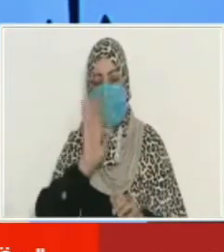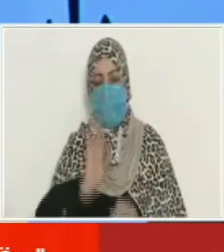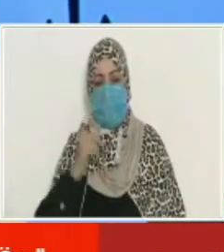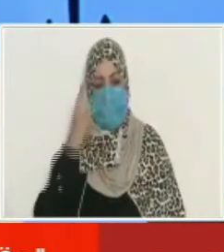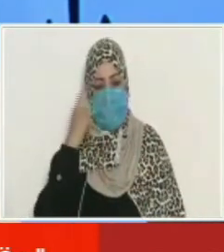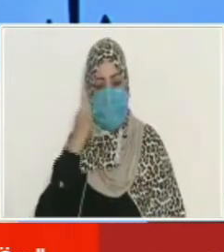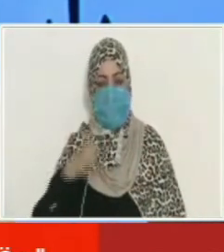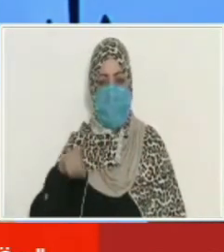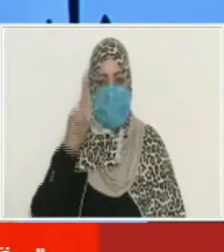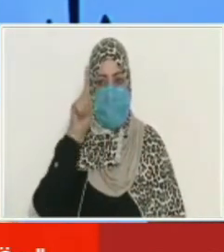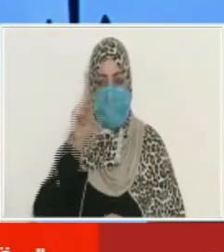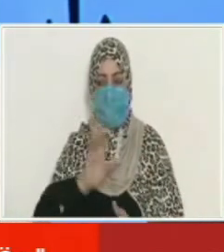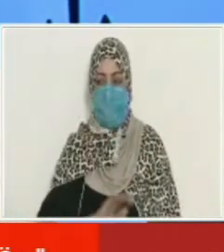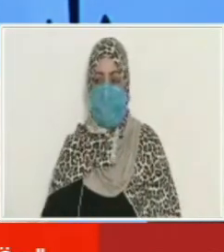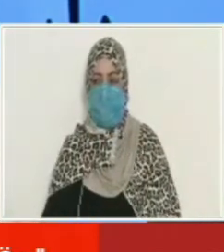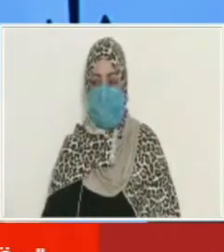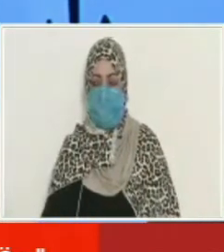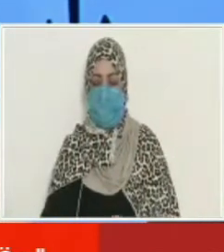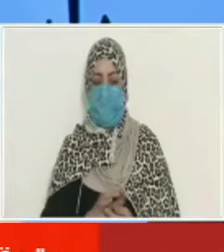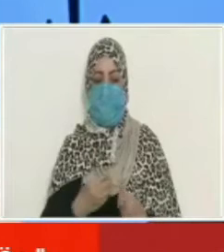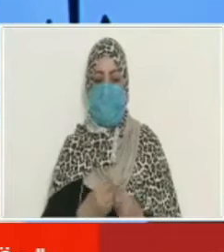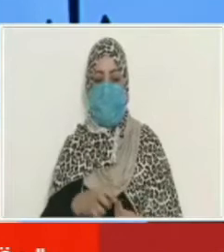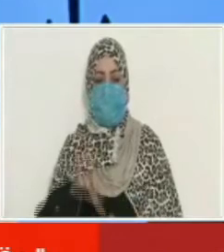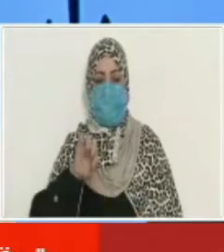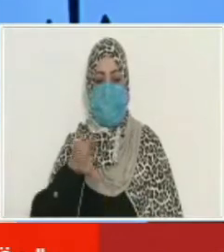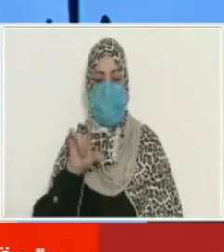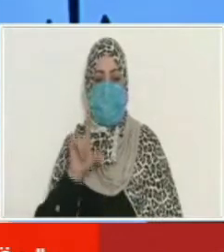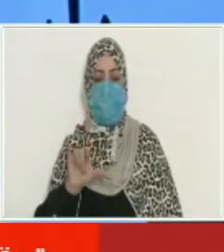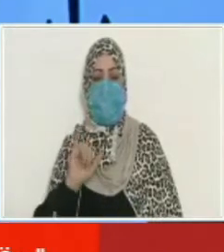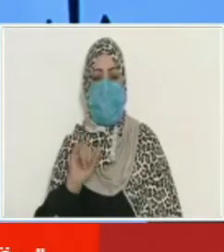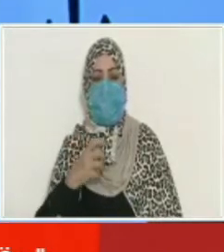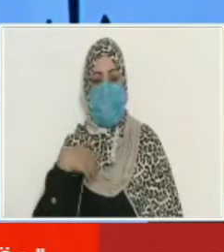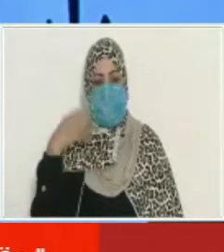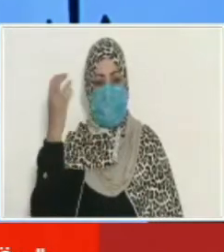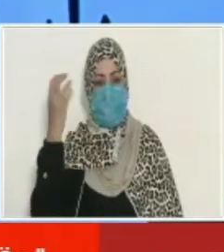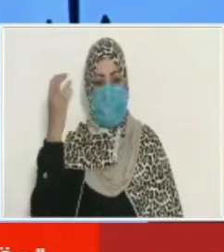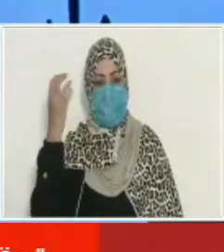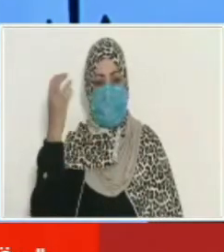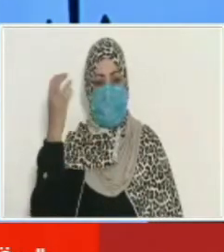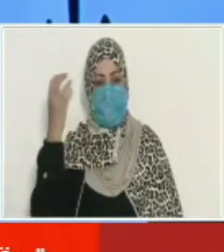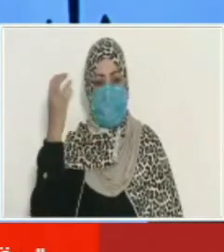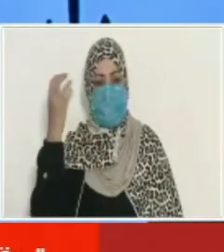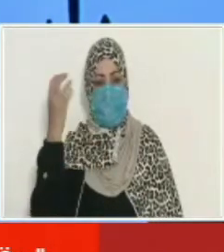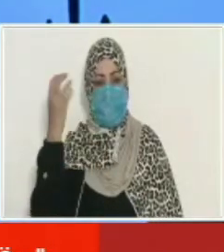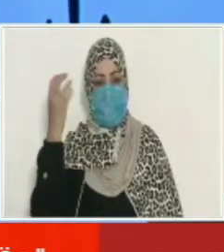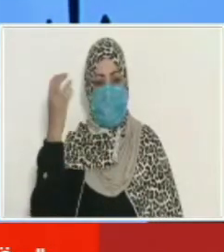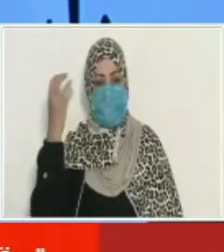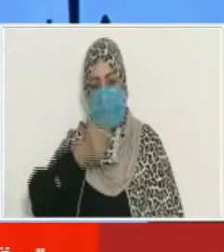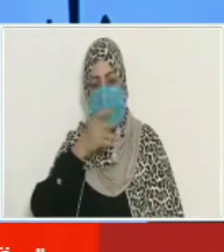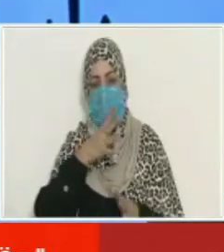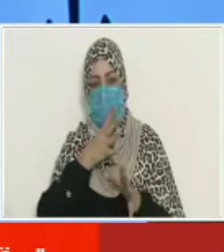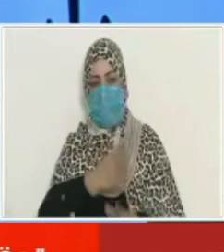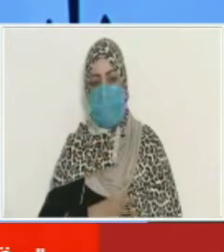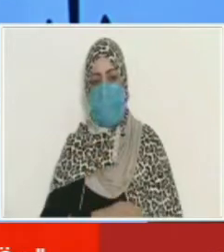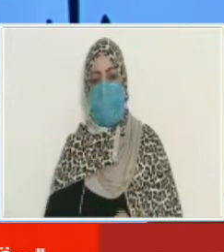السلام عليكم شيخ. وعليكم السلام ورحمة الله. الله يحفظ قناة تناصح إن شاء الله شيخ. نعم تفضل. بالله يا